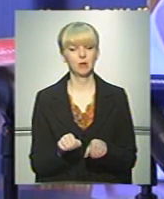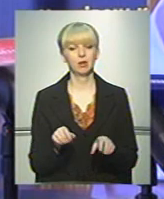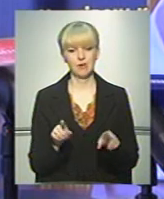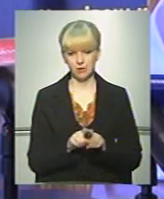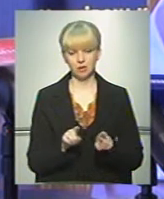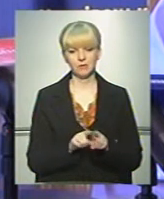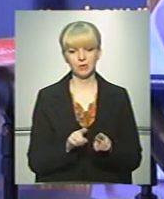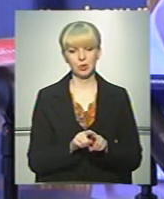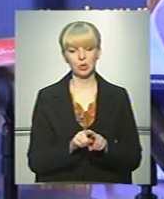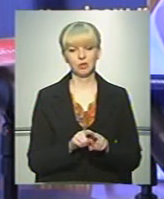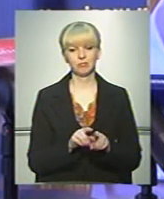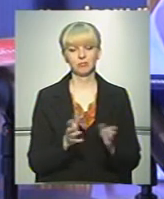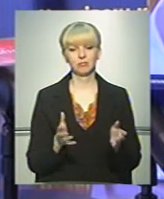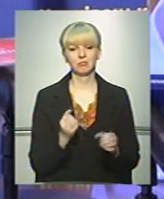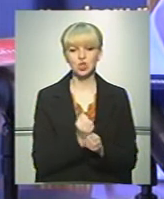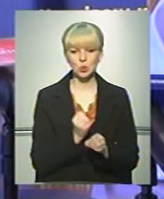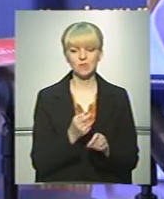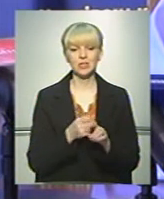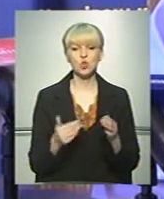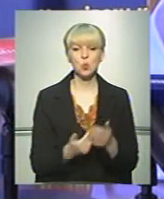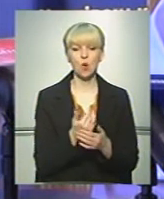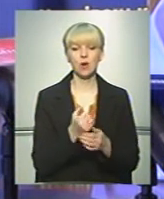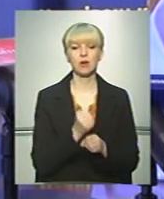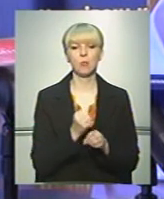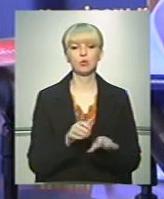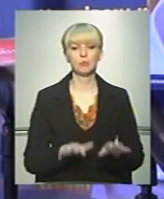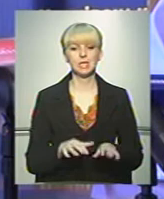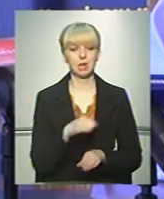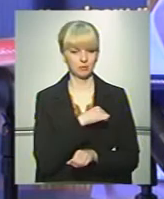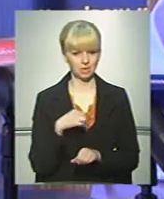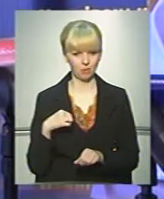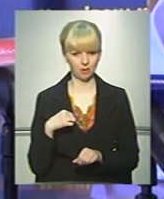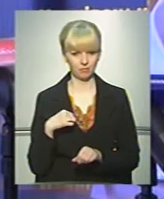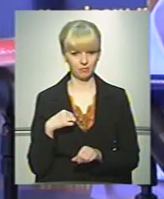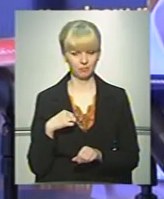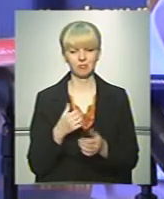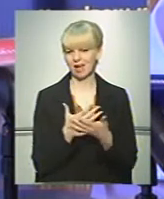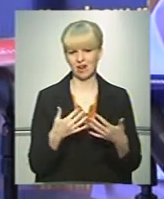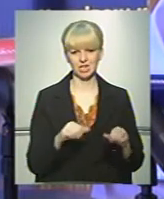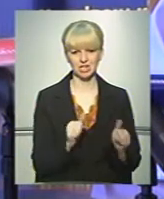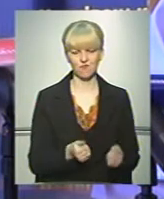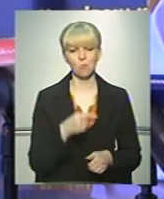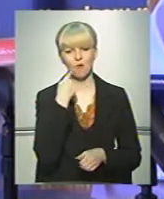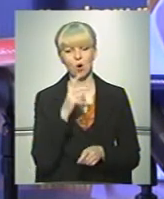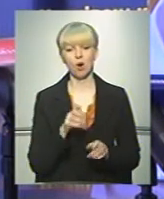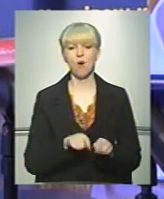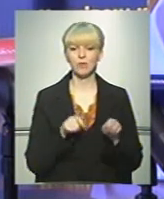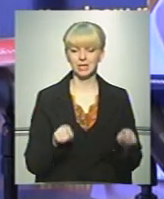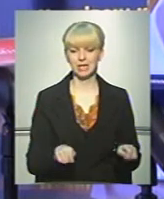все-таки создавать эти новые рабочие места самим в разных формах. Речь идет и об